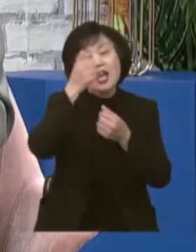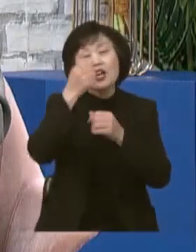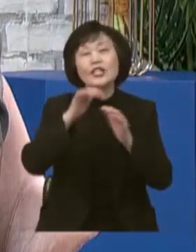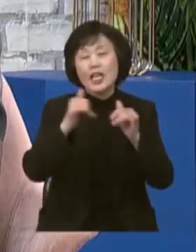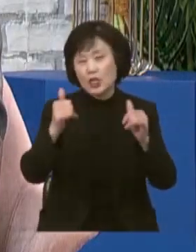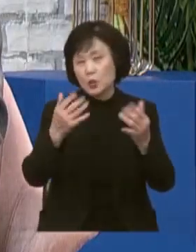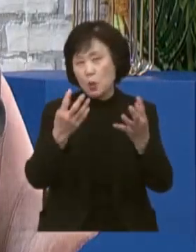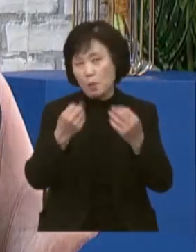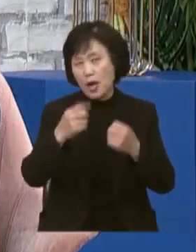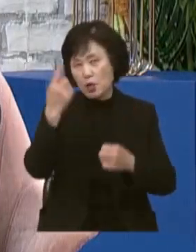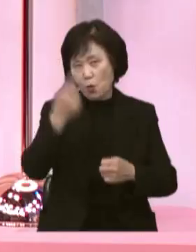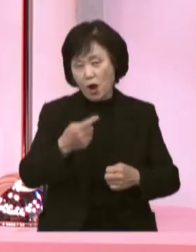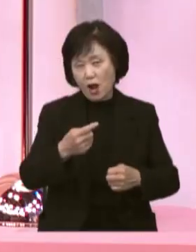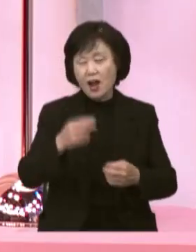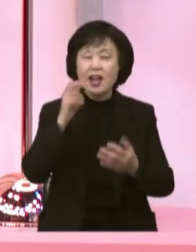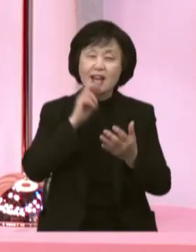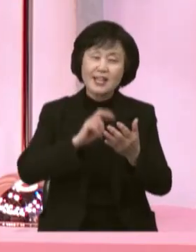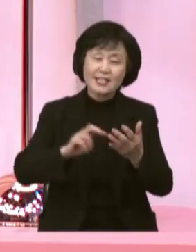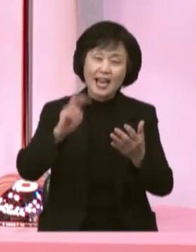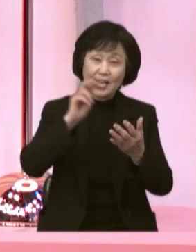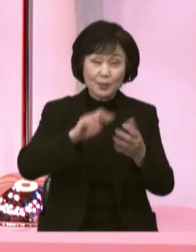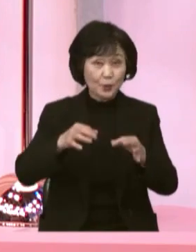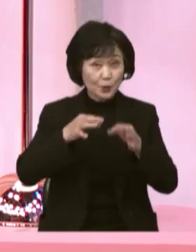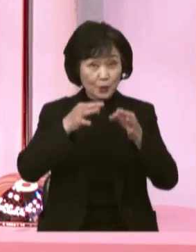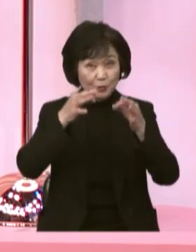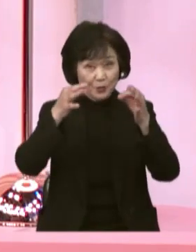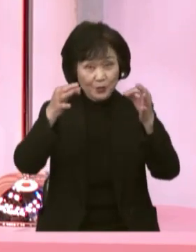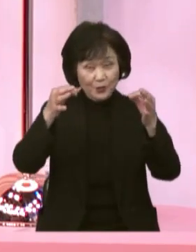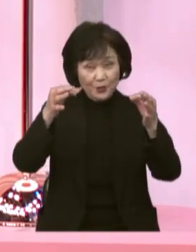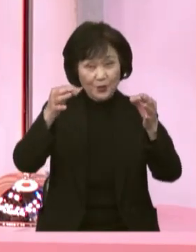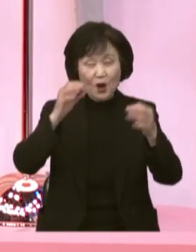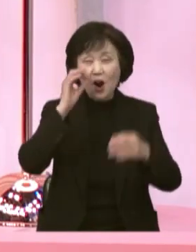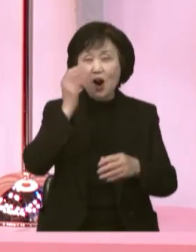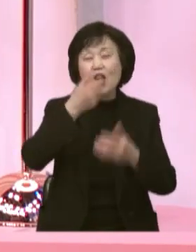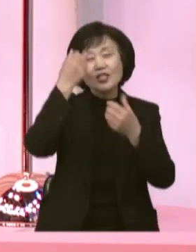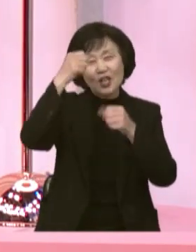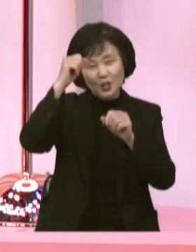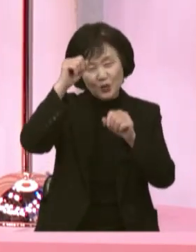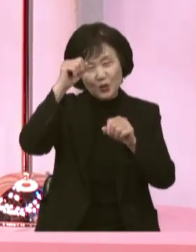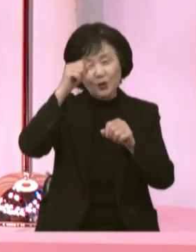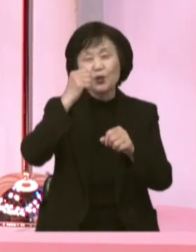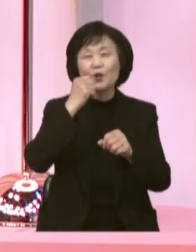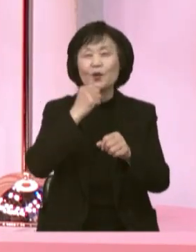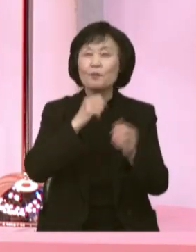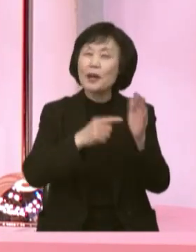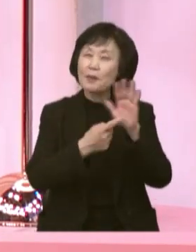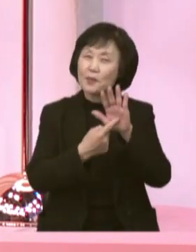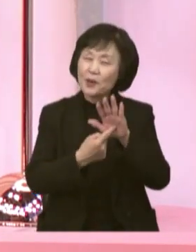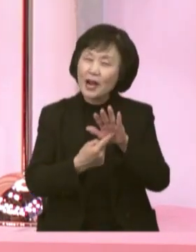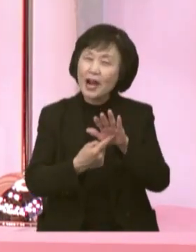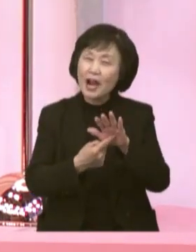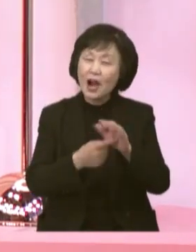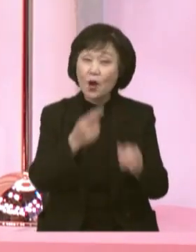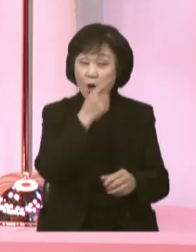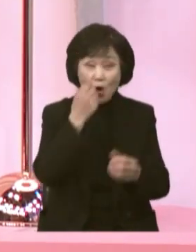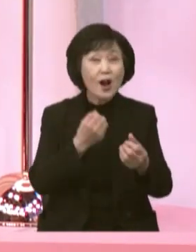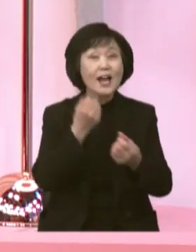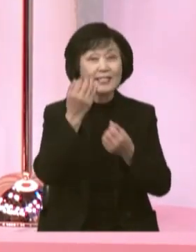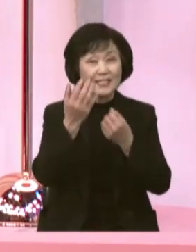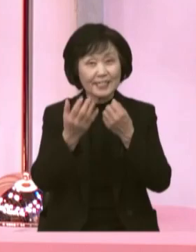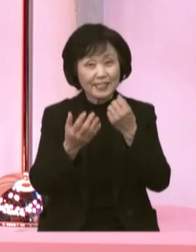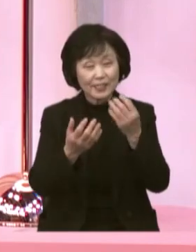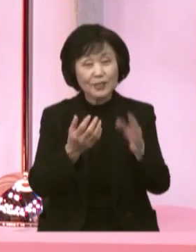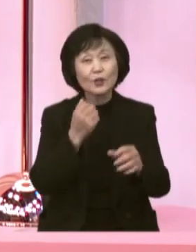막 그래. 그래서 아유. 놀고 야 쟤는 어떻게 옷을 젖다고 입냐 더럽게 촌스럽게 입었다 아이고